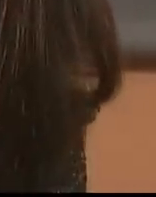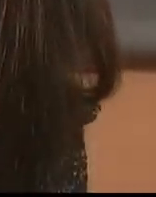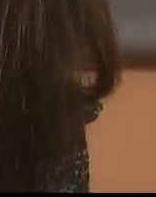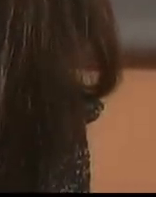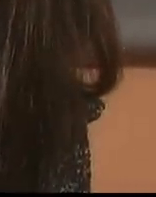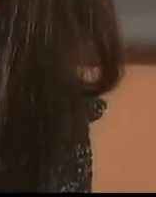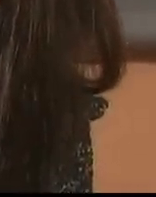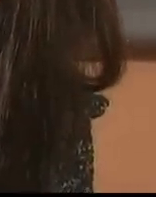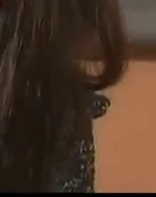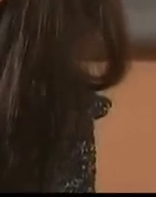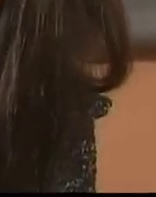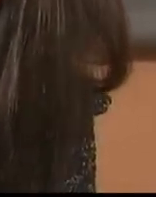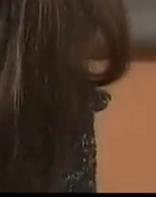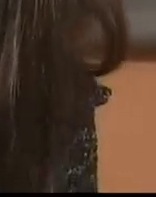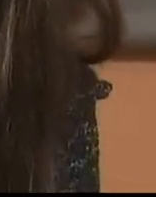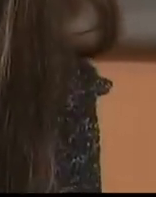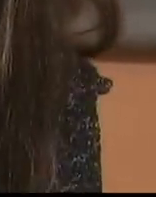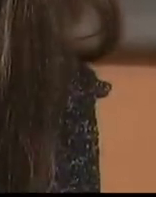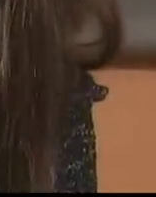はい、うん